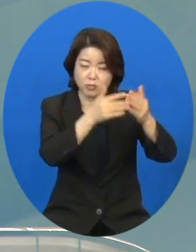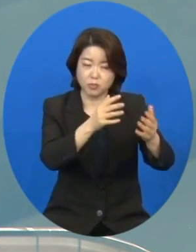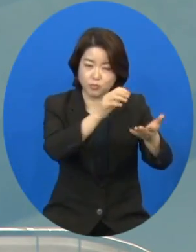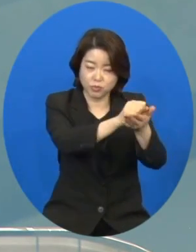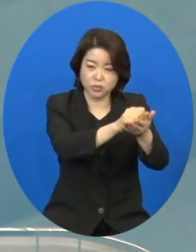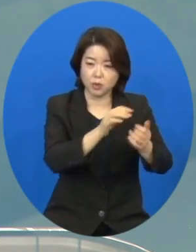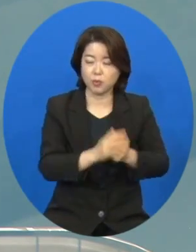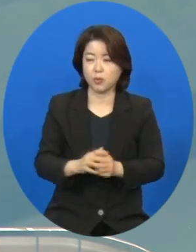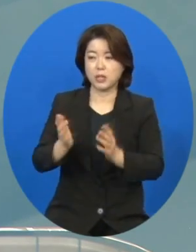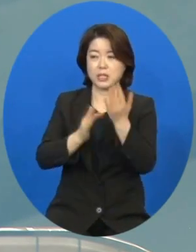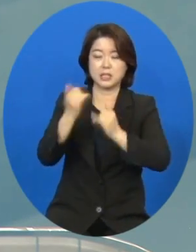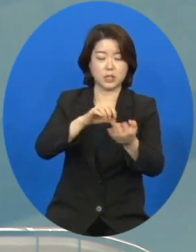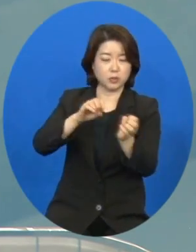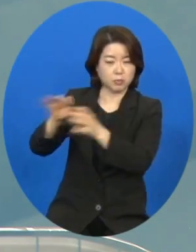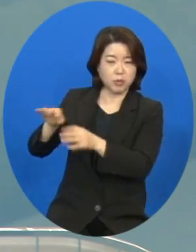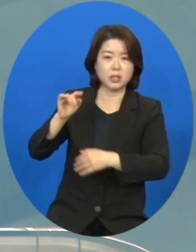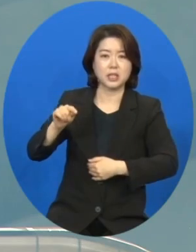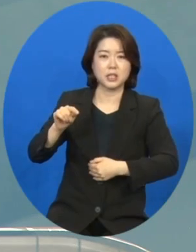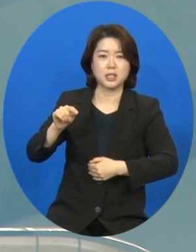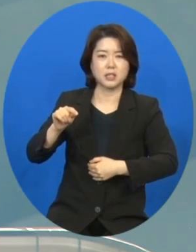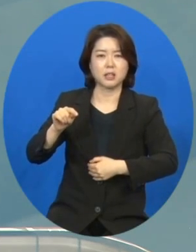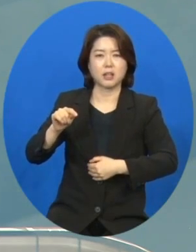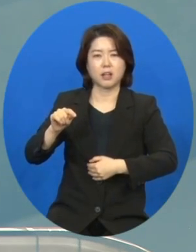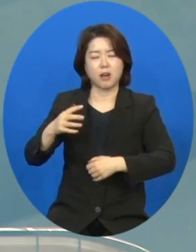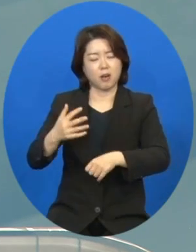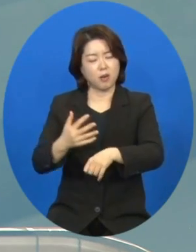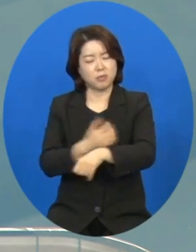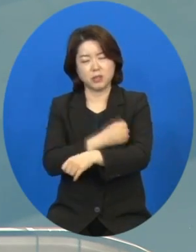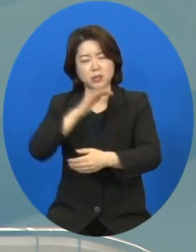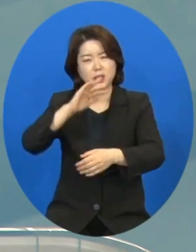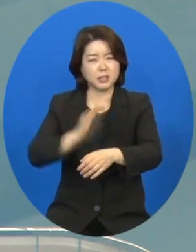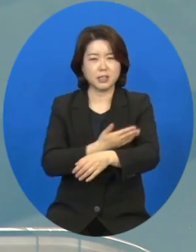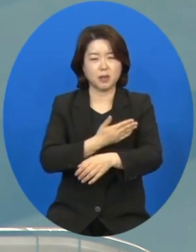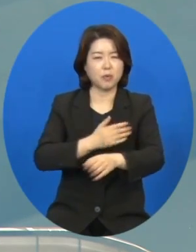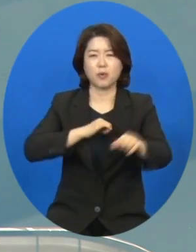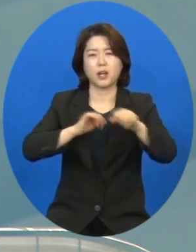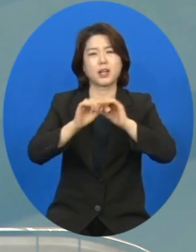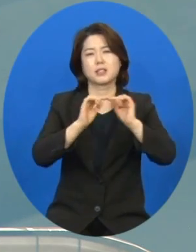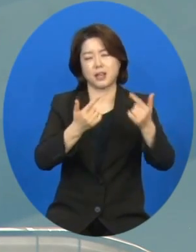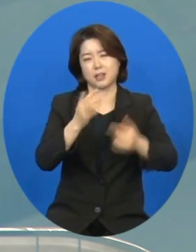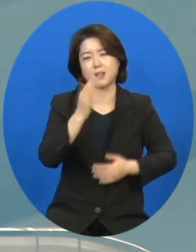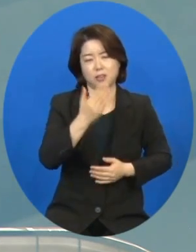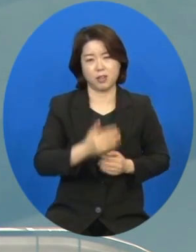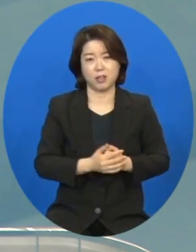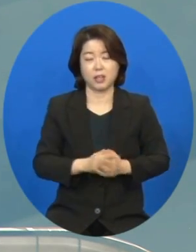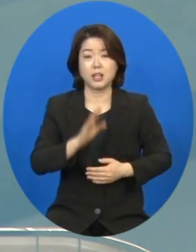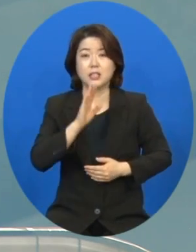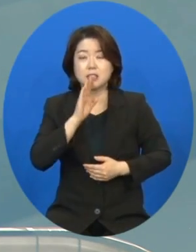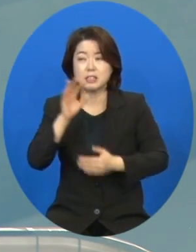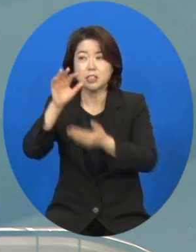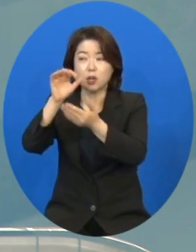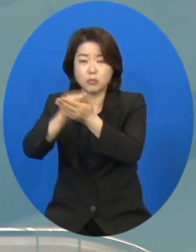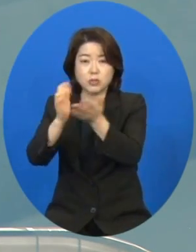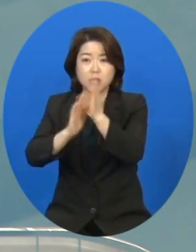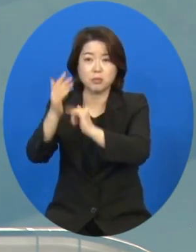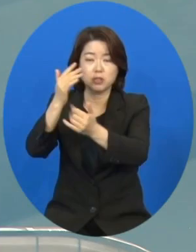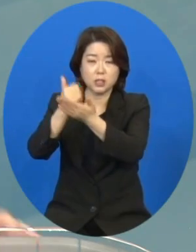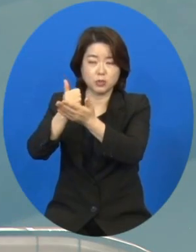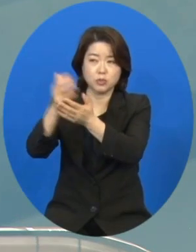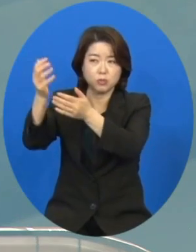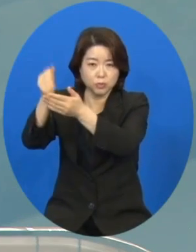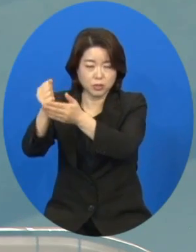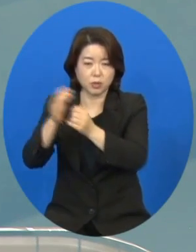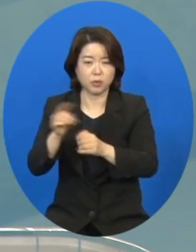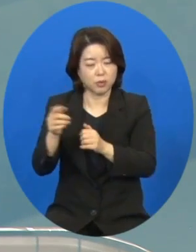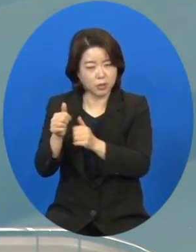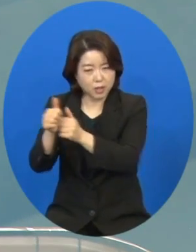이 어처구는 없는 일을 하지 않게 돼요. 진짜 붙잡아야 될 주님 붙잡고 주님 따라갈 수